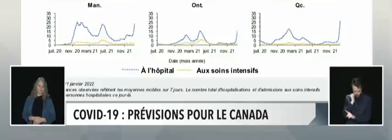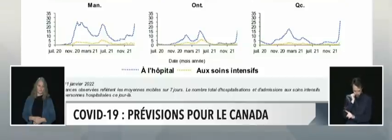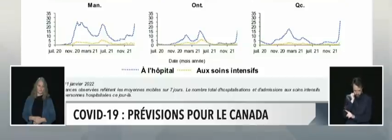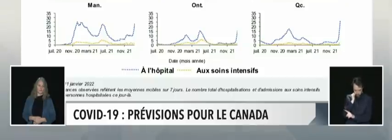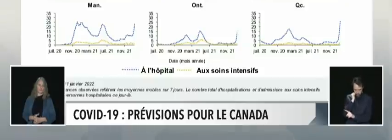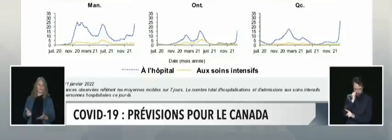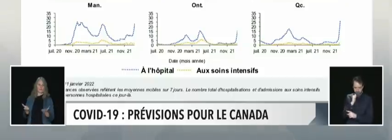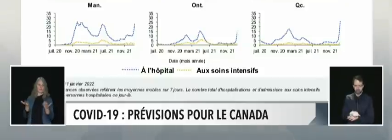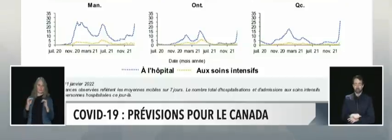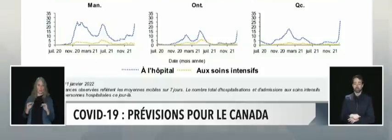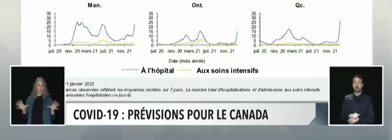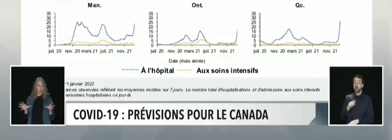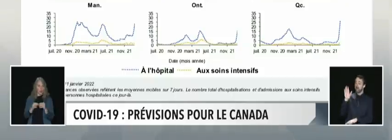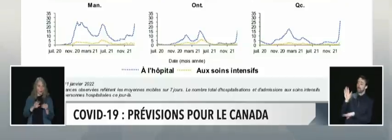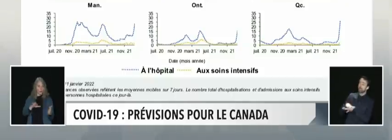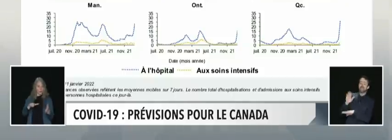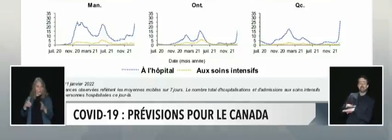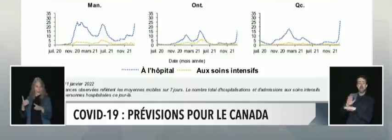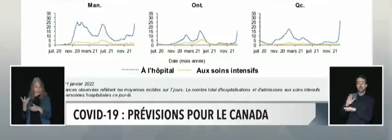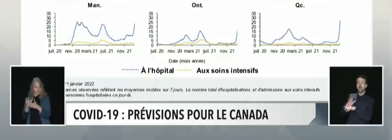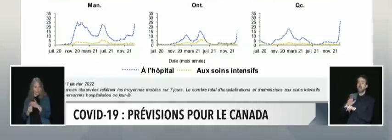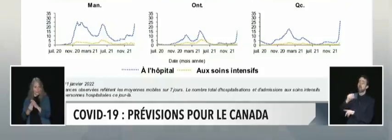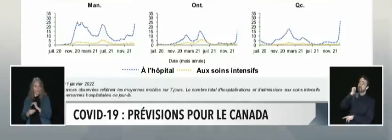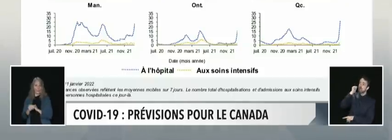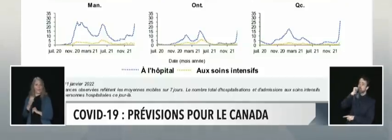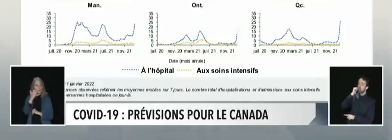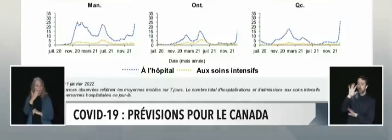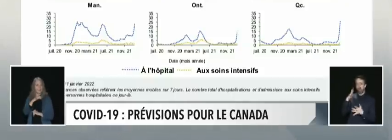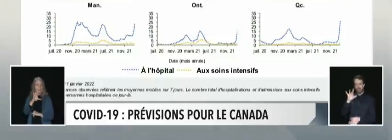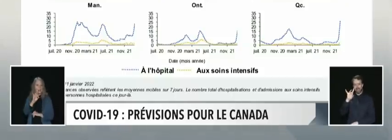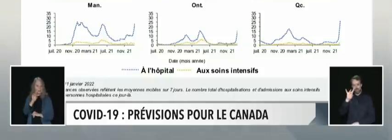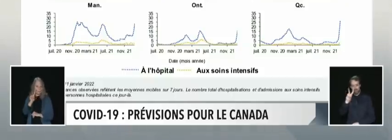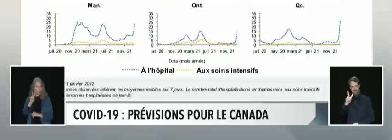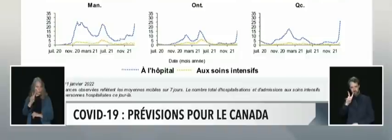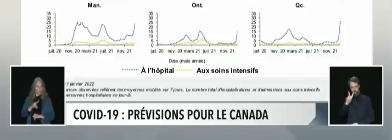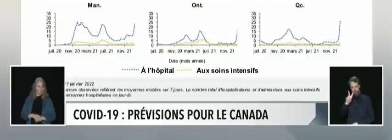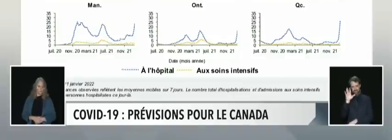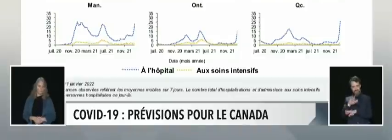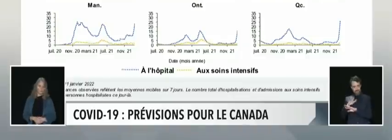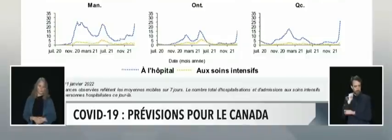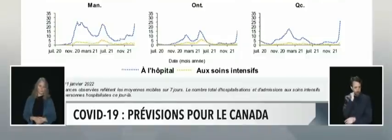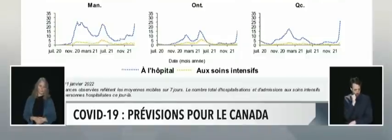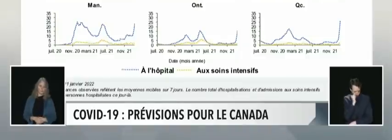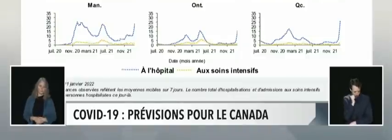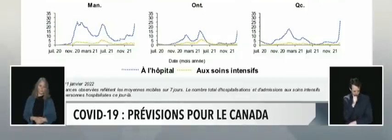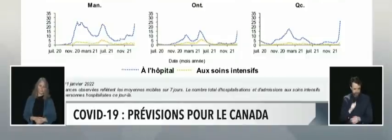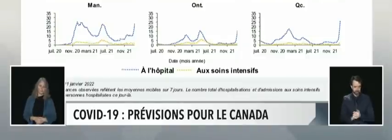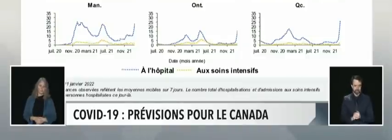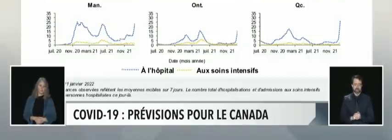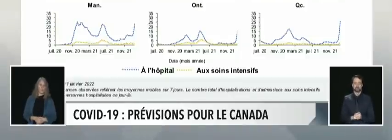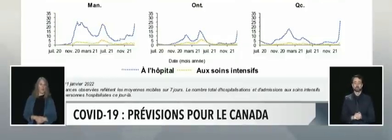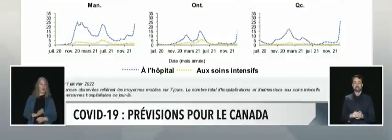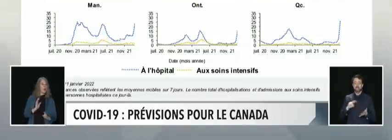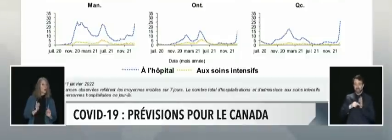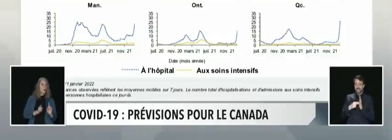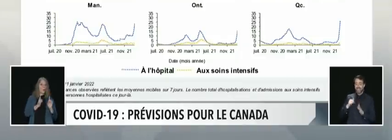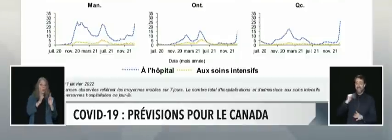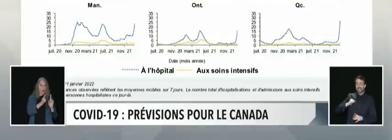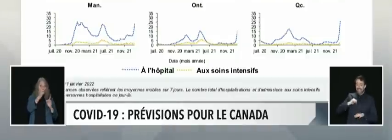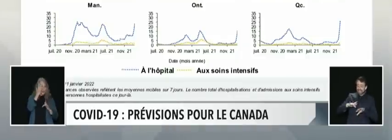82 décès ont été signalés quotidiennement. Maintenir les taux d'infection à de faibles niveaux reste